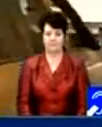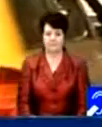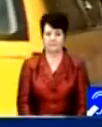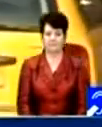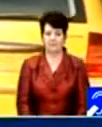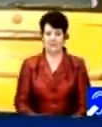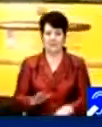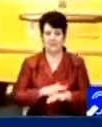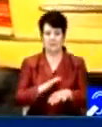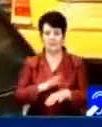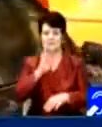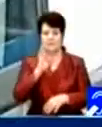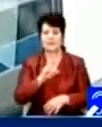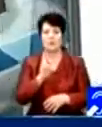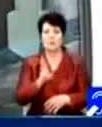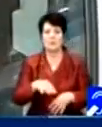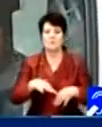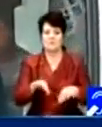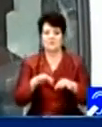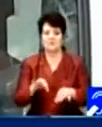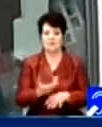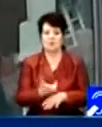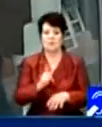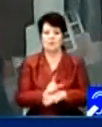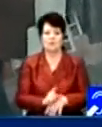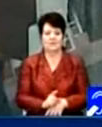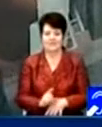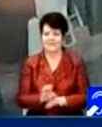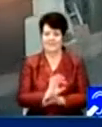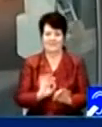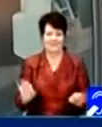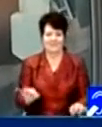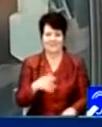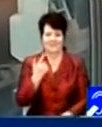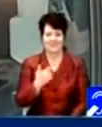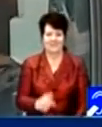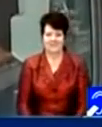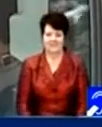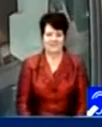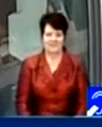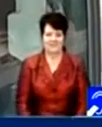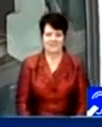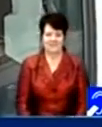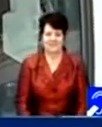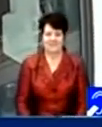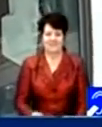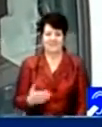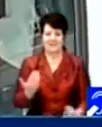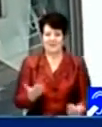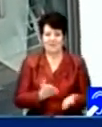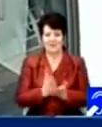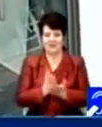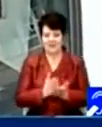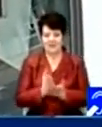Bună dimineața, să ne spuneți, vă rog, cum se circulă. Extraordinar. Unde mergeți și cât timp vă ia? Până la serviciu,